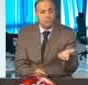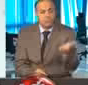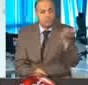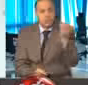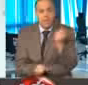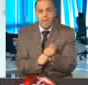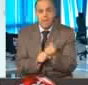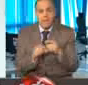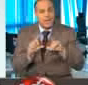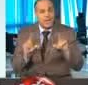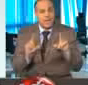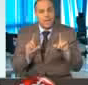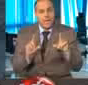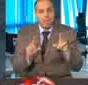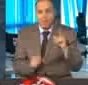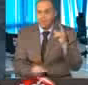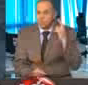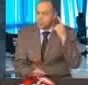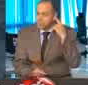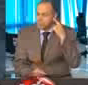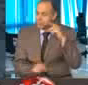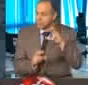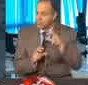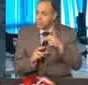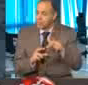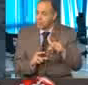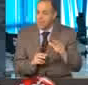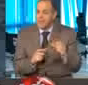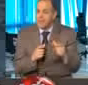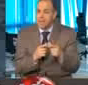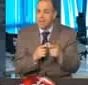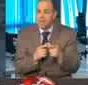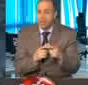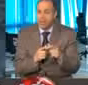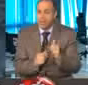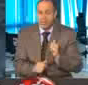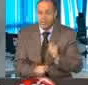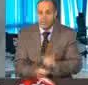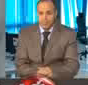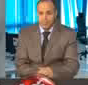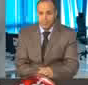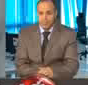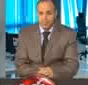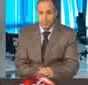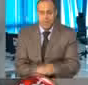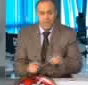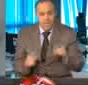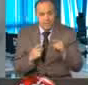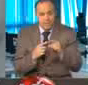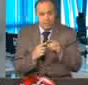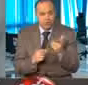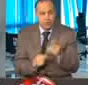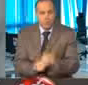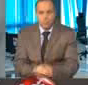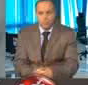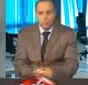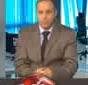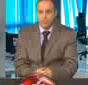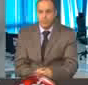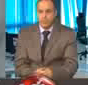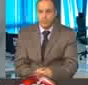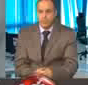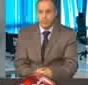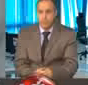بالعمل الإعلامي السمعي والبصري العمومي بصفة خاصة. الغاية متاعو هو